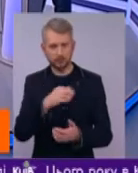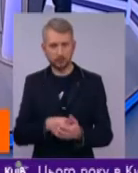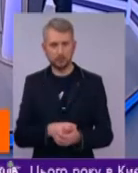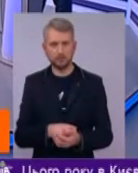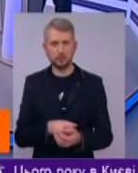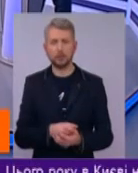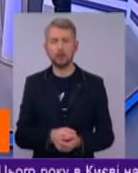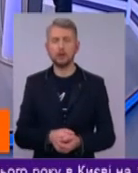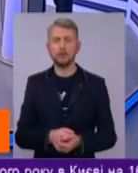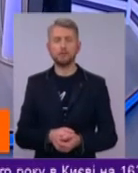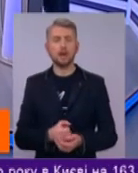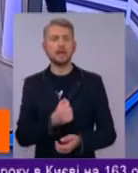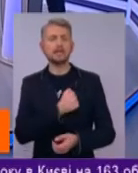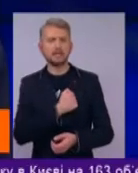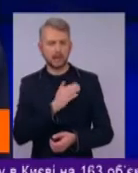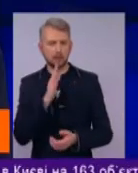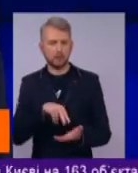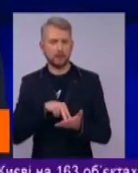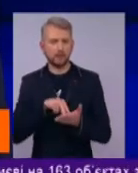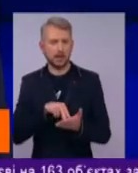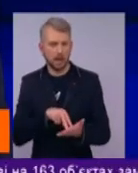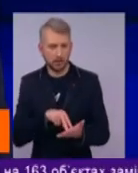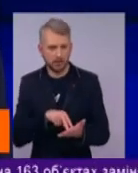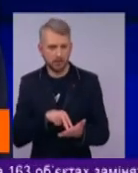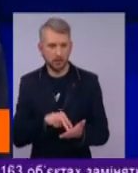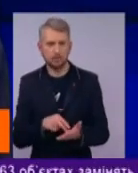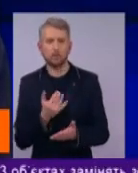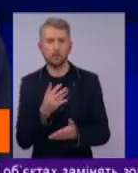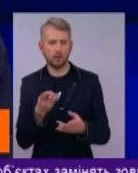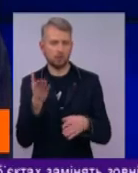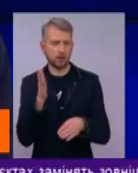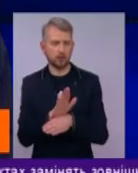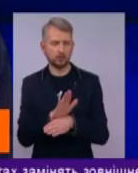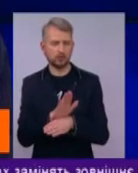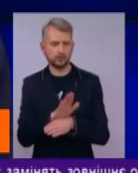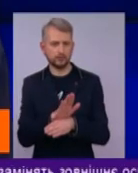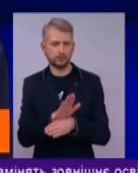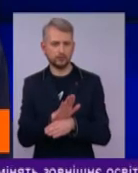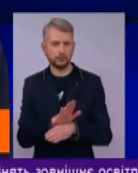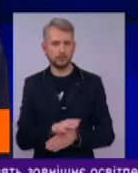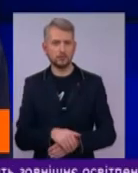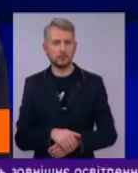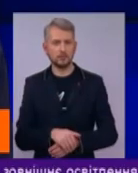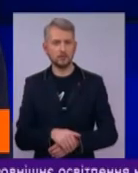Валерію. Солдати будуть стояти стільки, скільки їм прикажуть. А от, к сожалению,